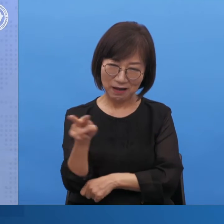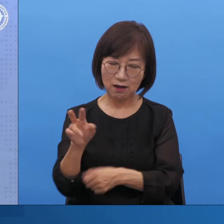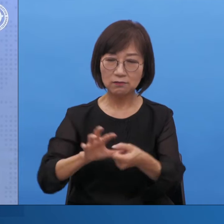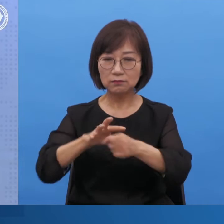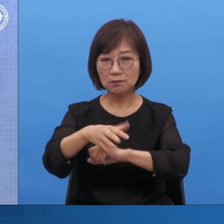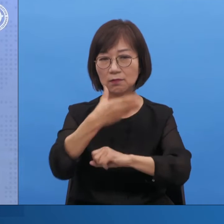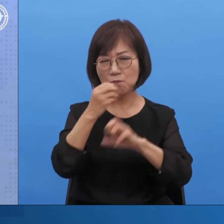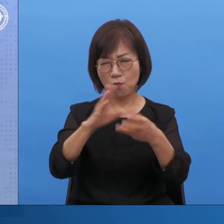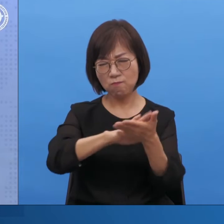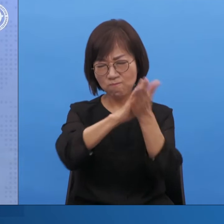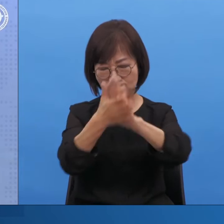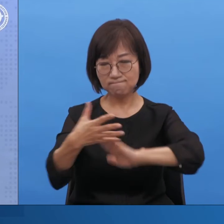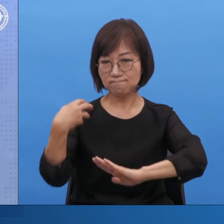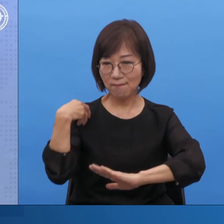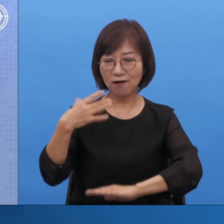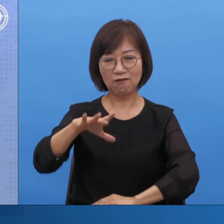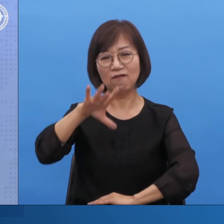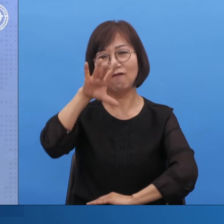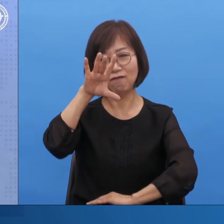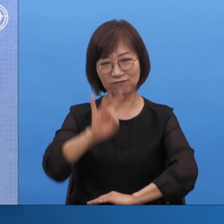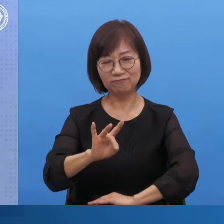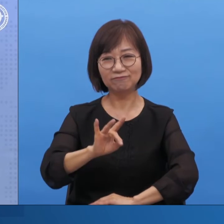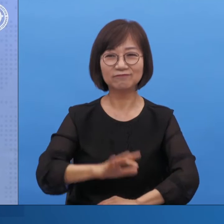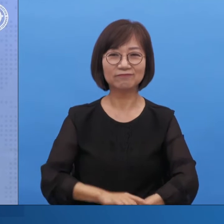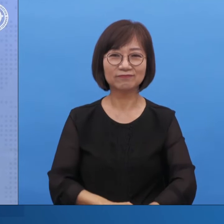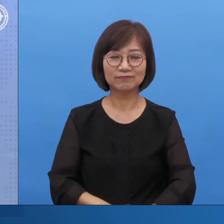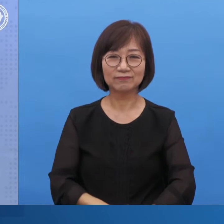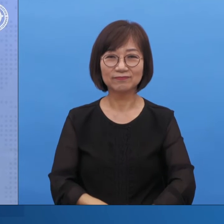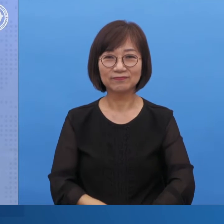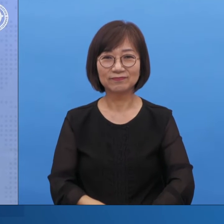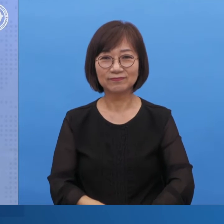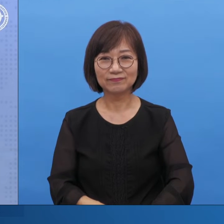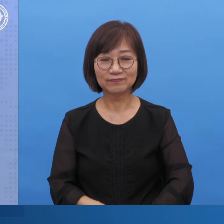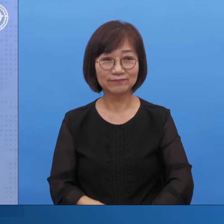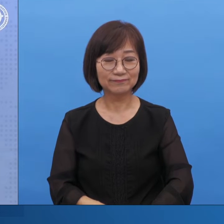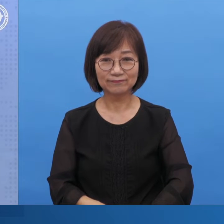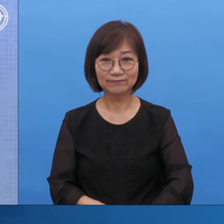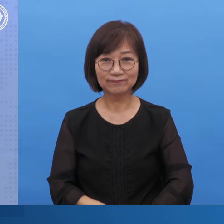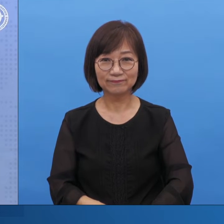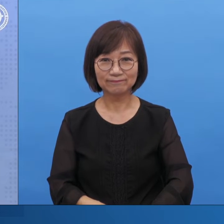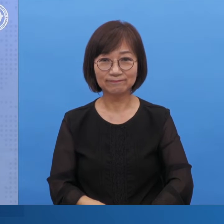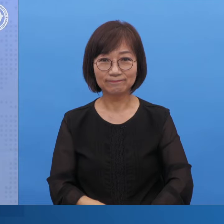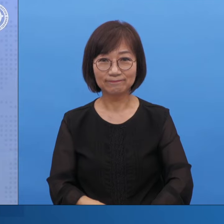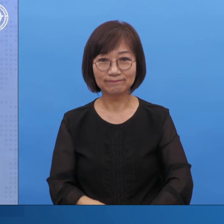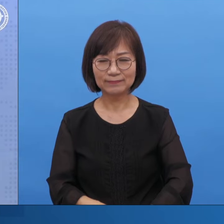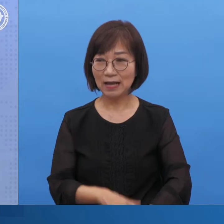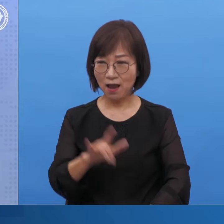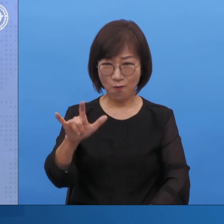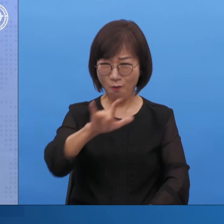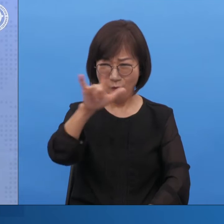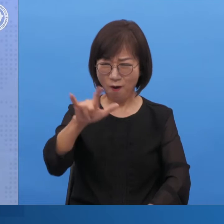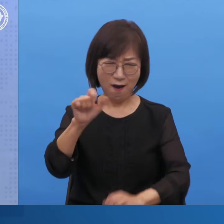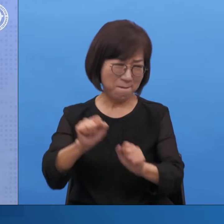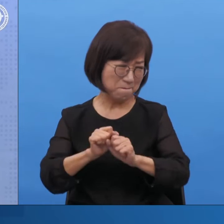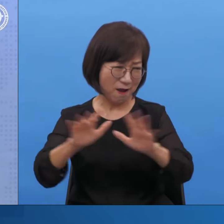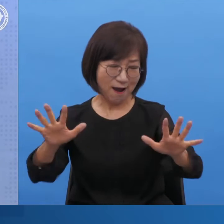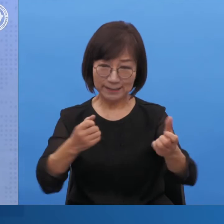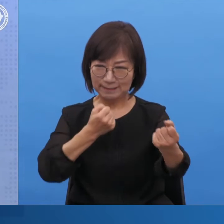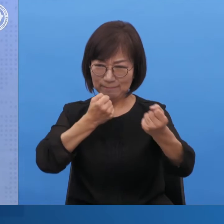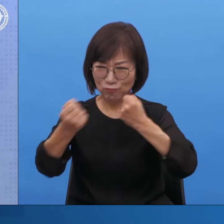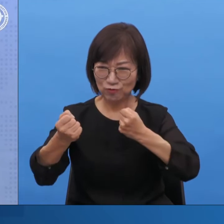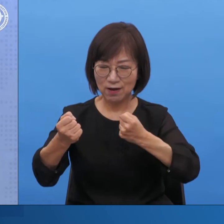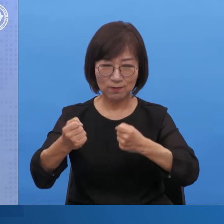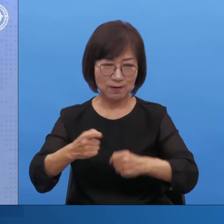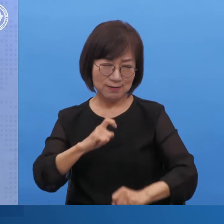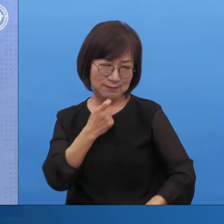this country itself is a country to do world evangelization. 코로나인데 악착같이 교회 모인다. 한국밖에 없어요. And so all these churches,